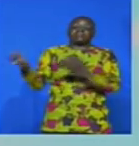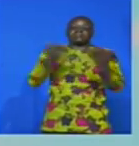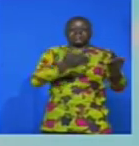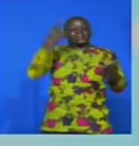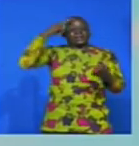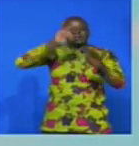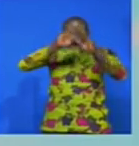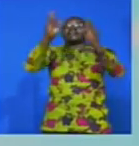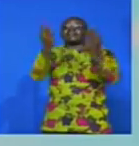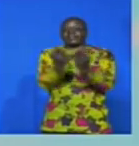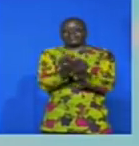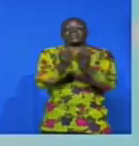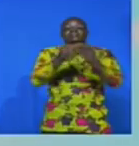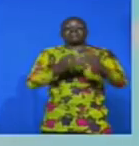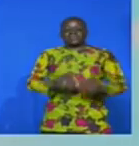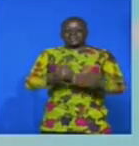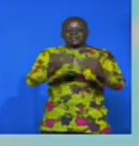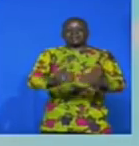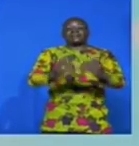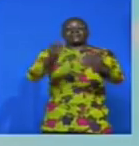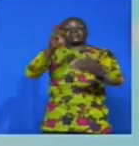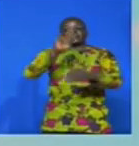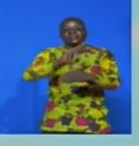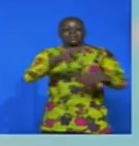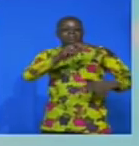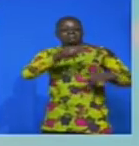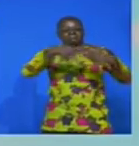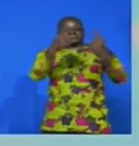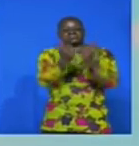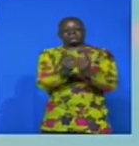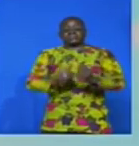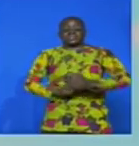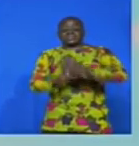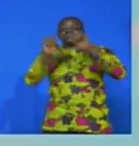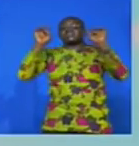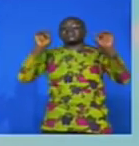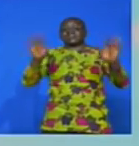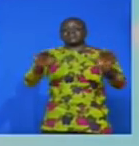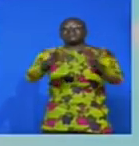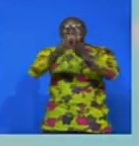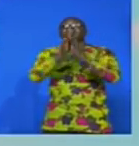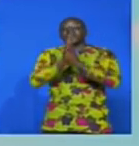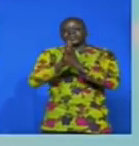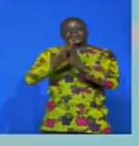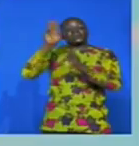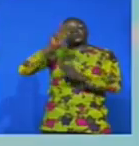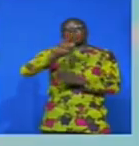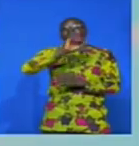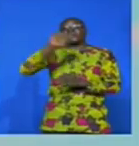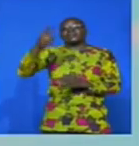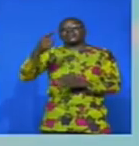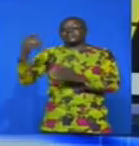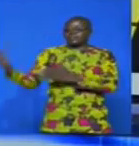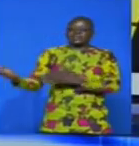familles. L'avancée des troupes loyalistes mettait leur sécurité en danger, d'où la demande expresse de Washington d'évacuer ces casques